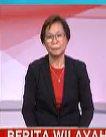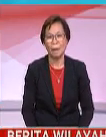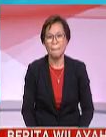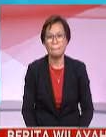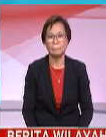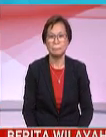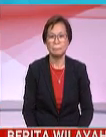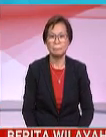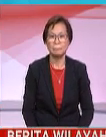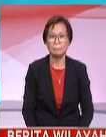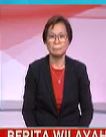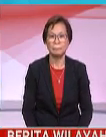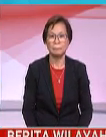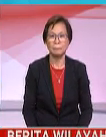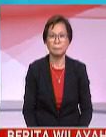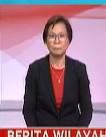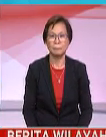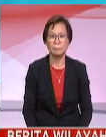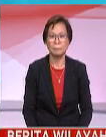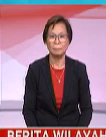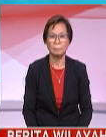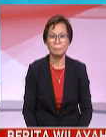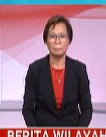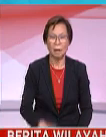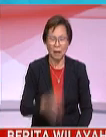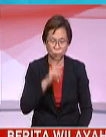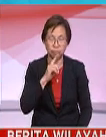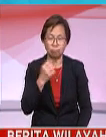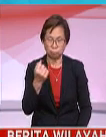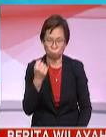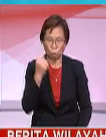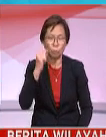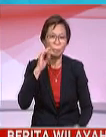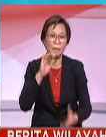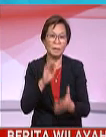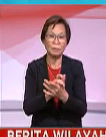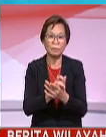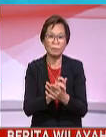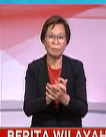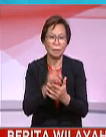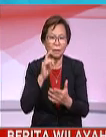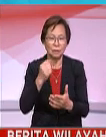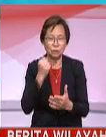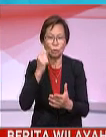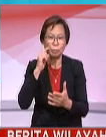In the future, I firmly believe that hybrid events,